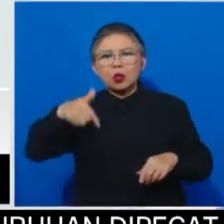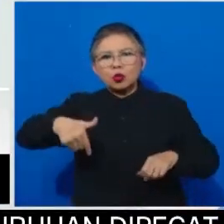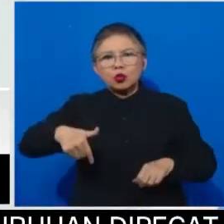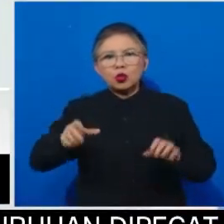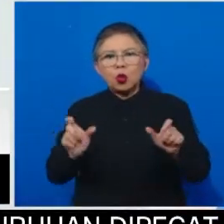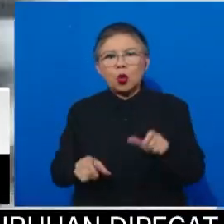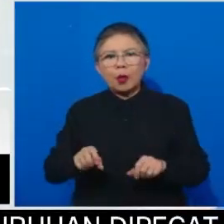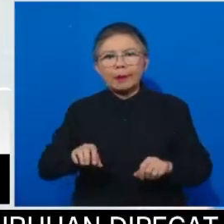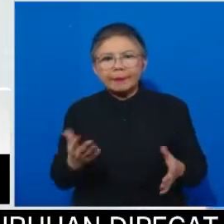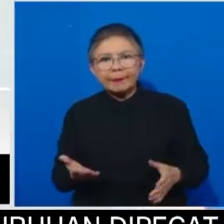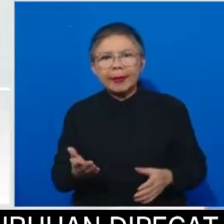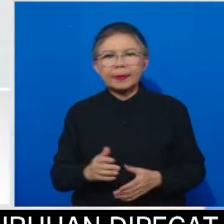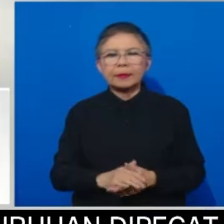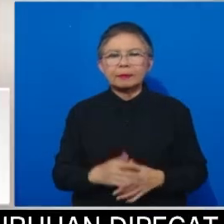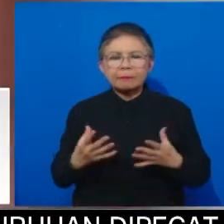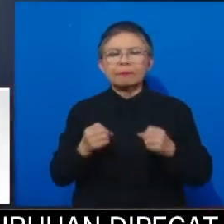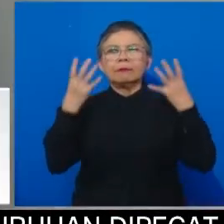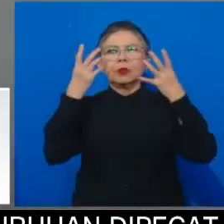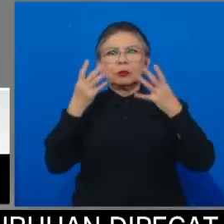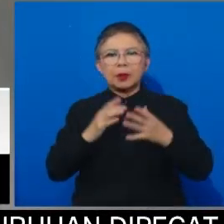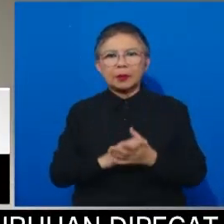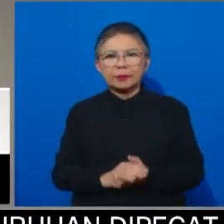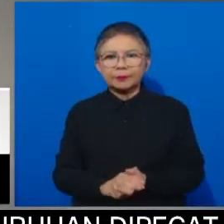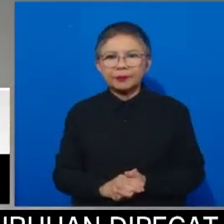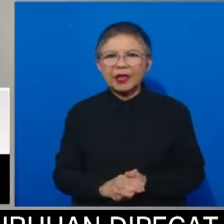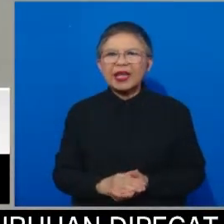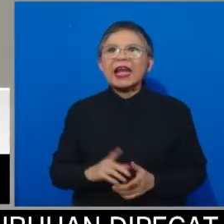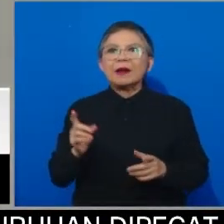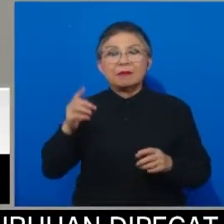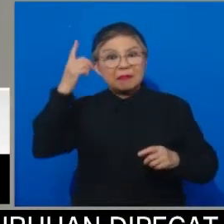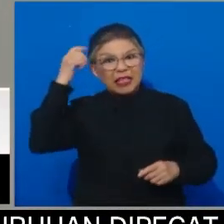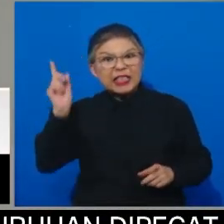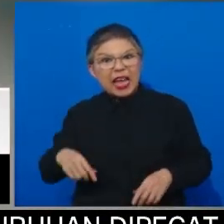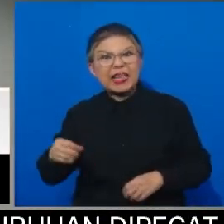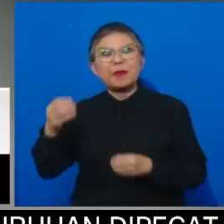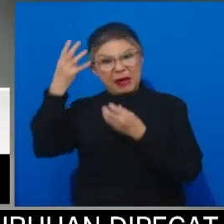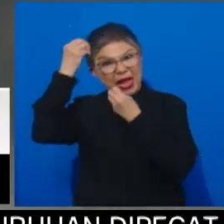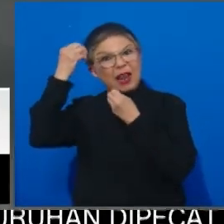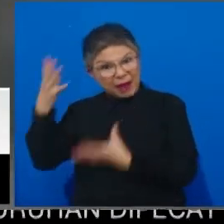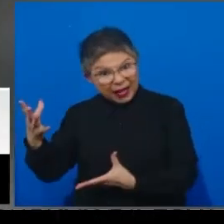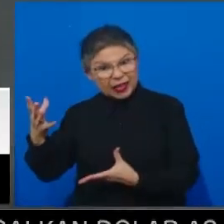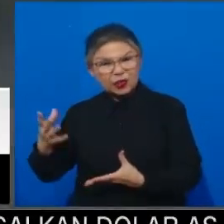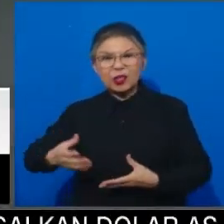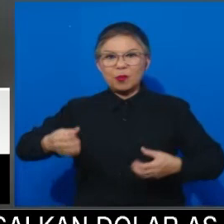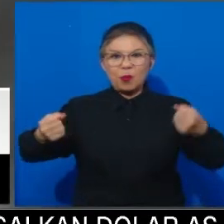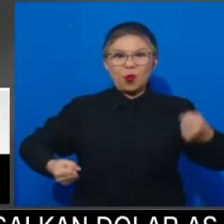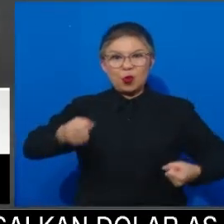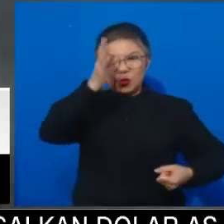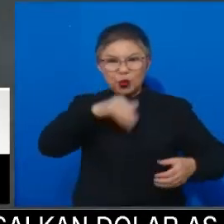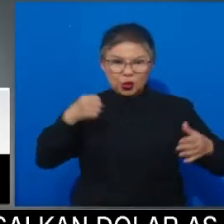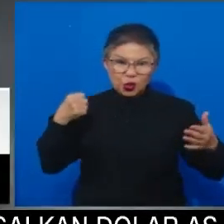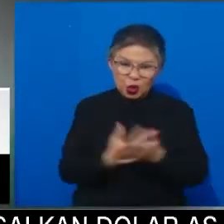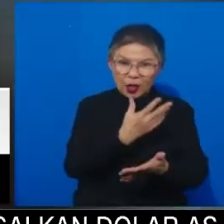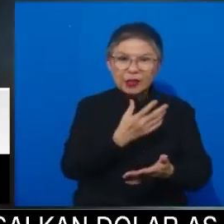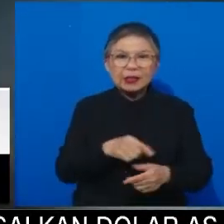yang lawan arahnya gitu. Belajar dari kasus kecelakaan antara truk dan sepeda motor yang melawan arus, pengguna